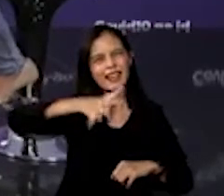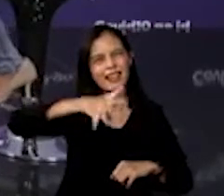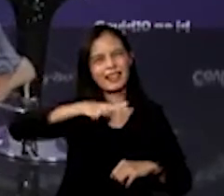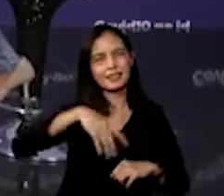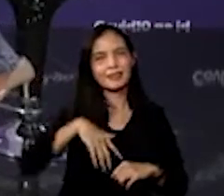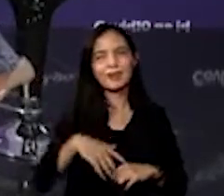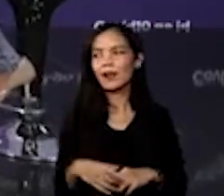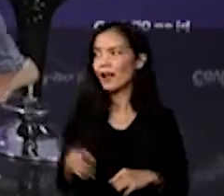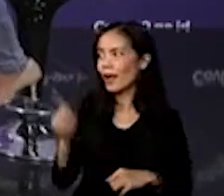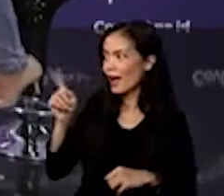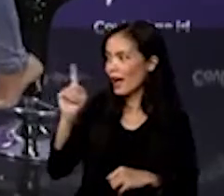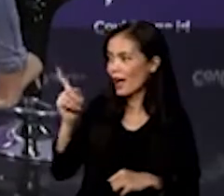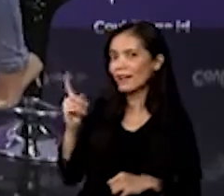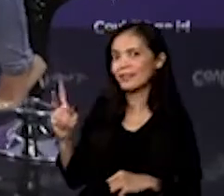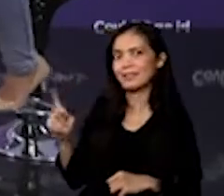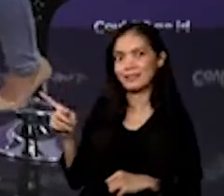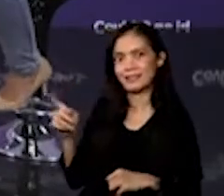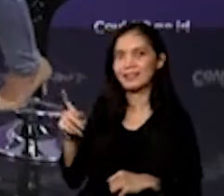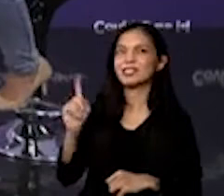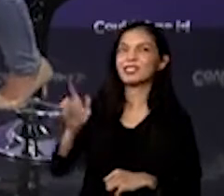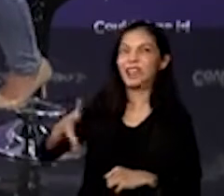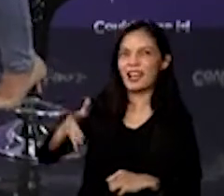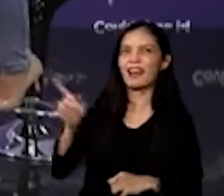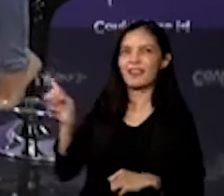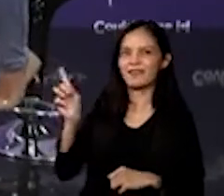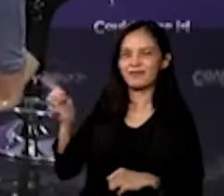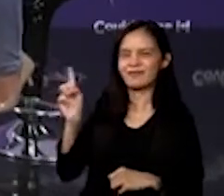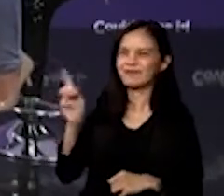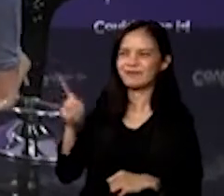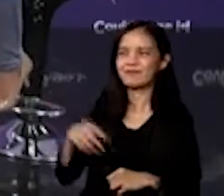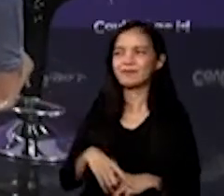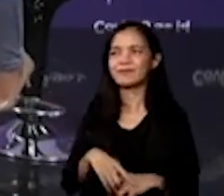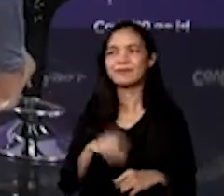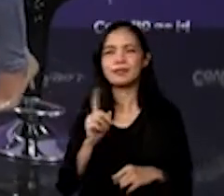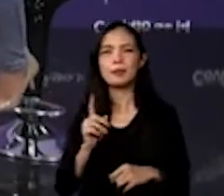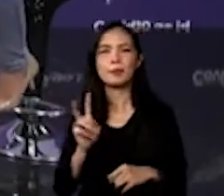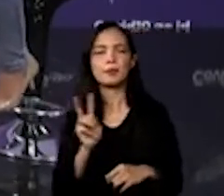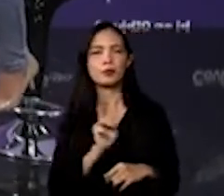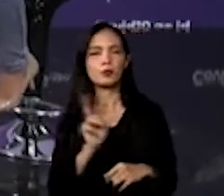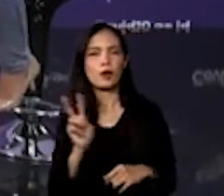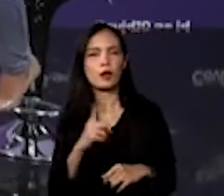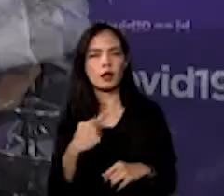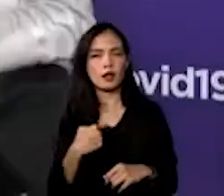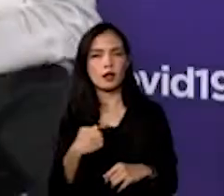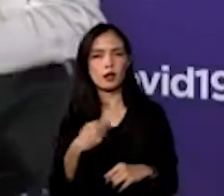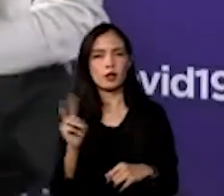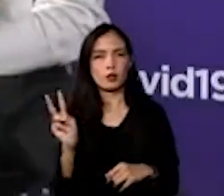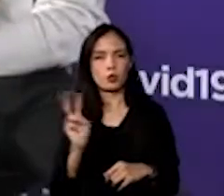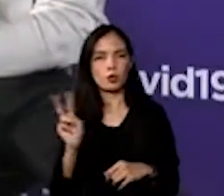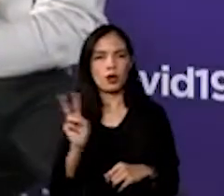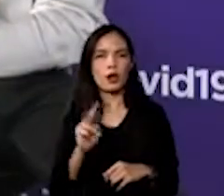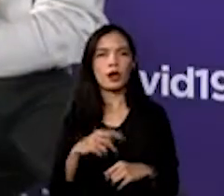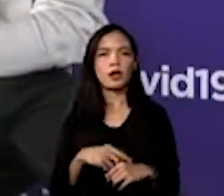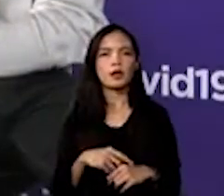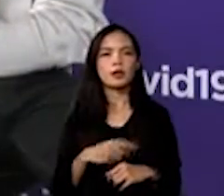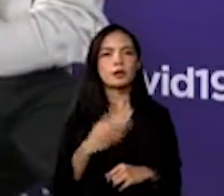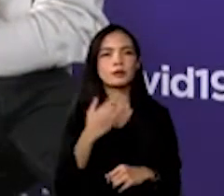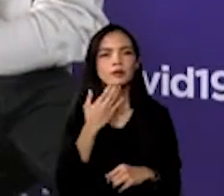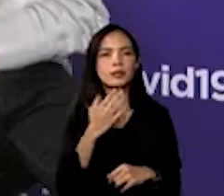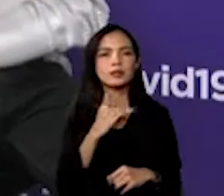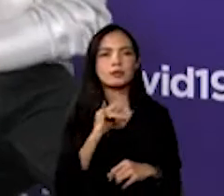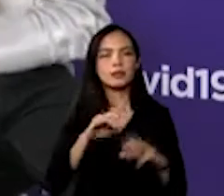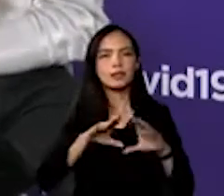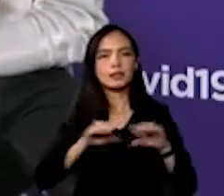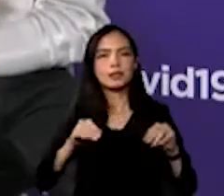kar g Karena kita berdua saya dan Idris ini e lebih aktif kerjanya